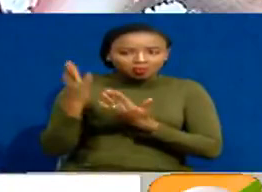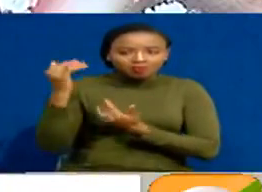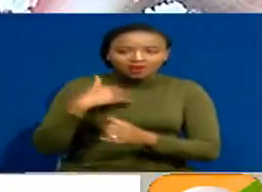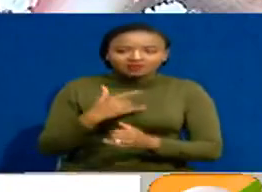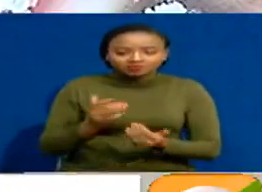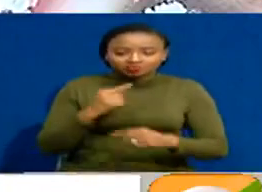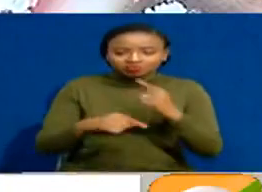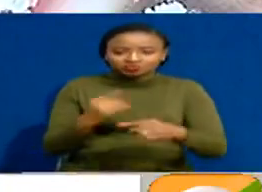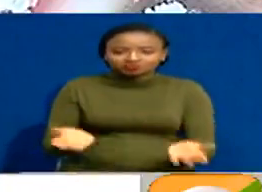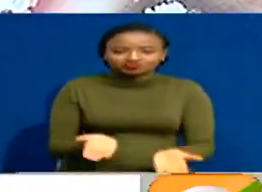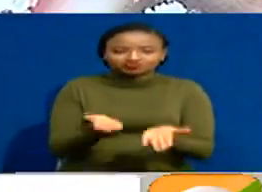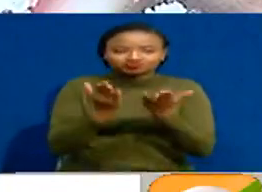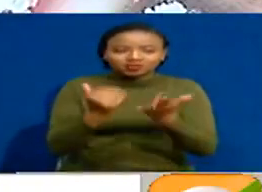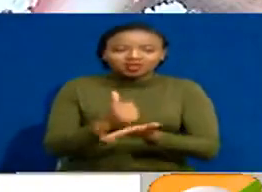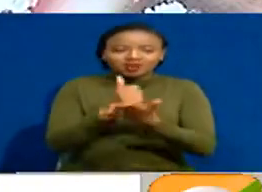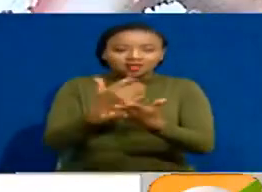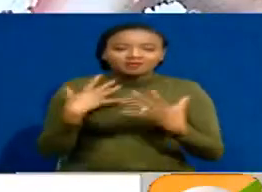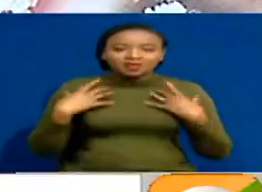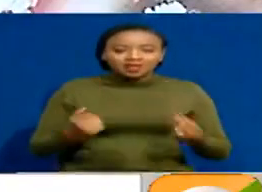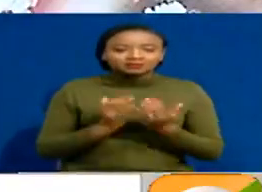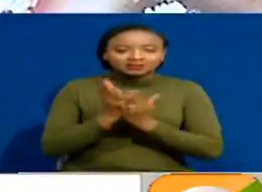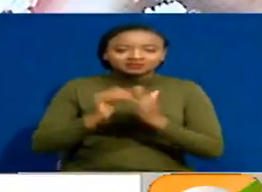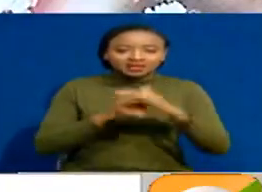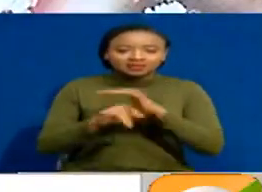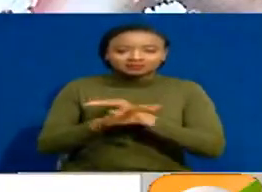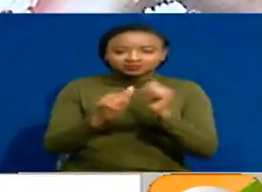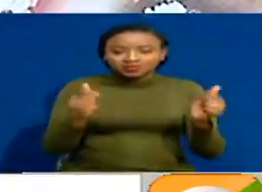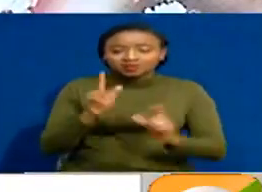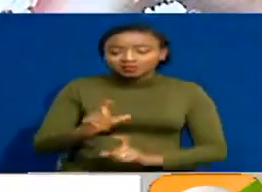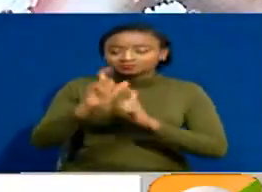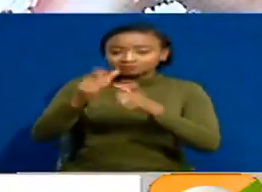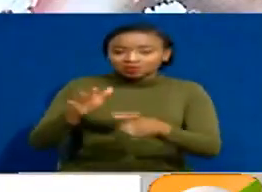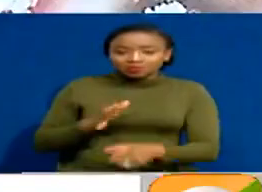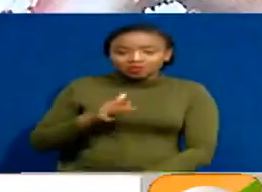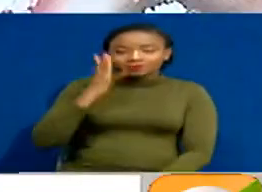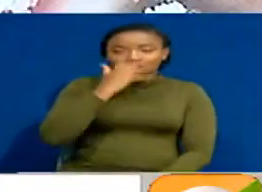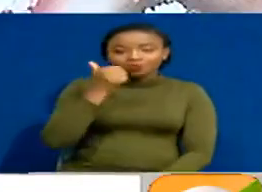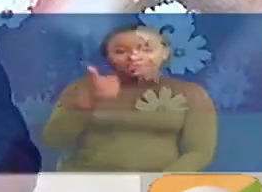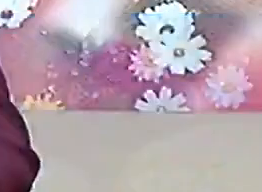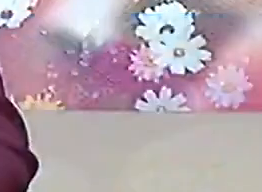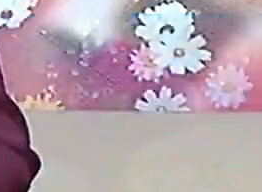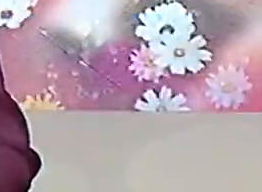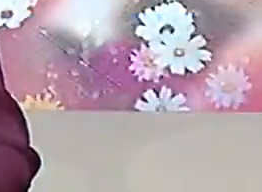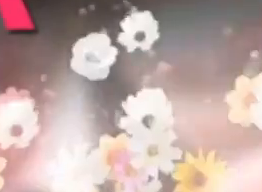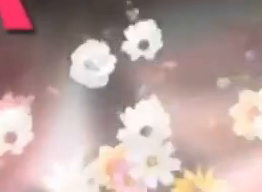na kuimarisha huduma za afya humu nchini. Hii leo ndiye tunaimvisha taji la mwanamke